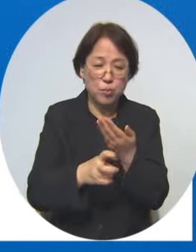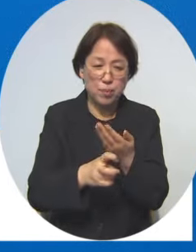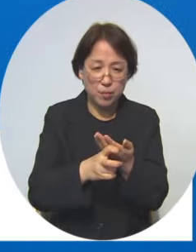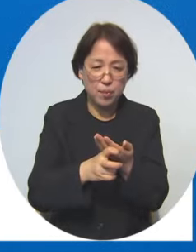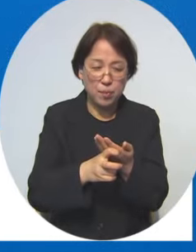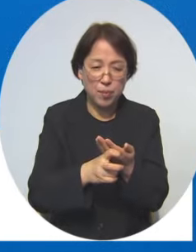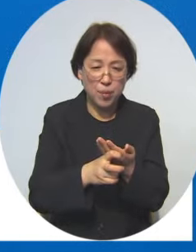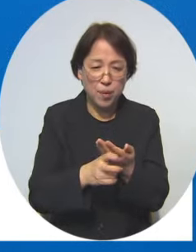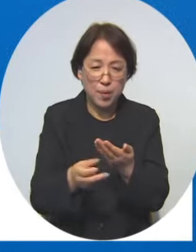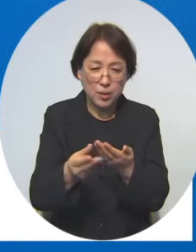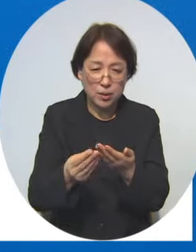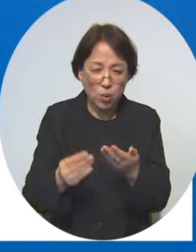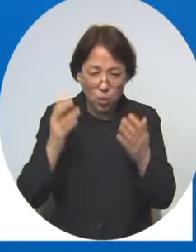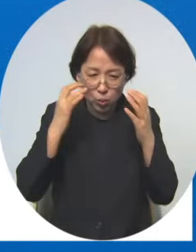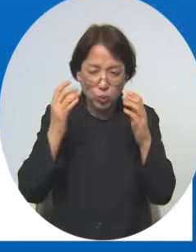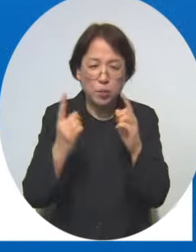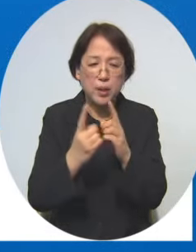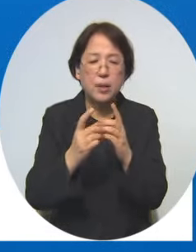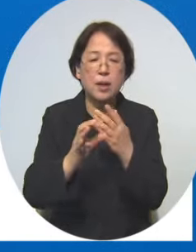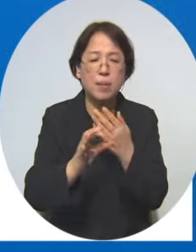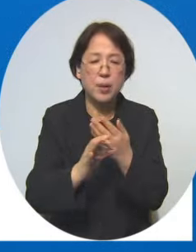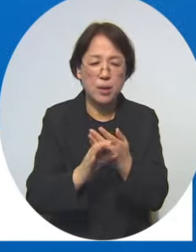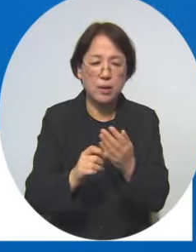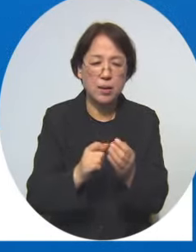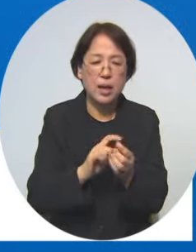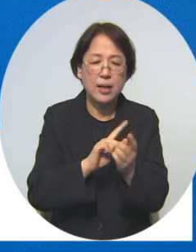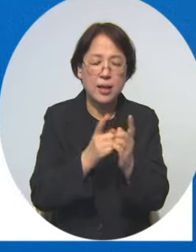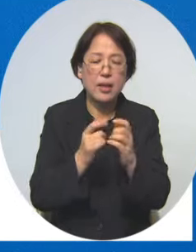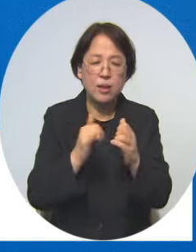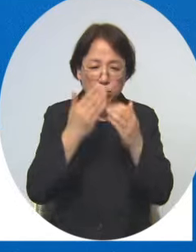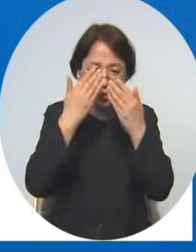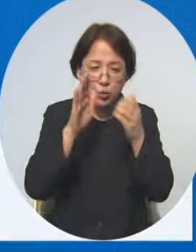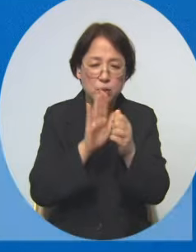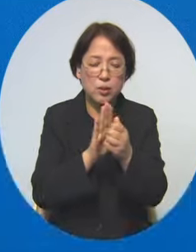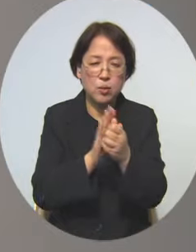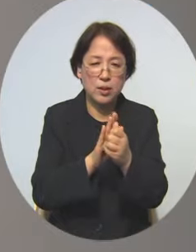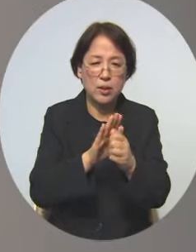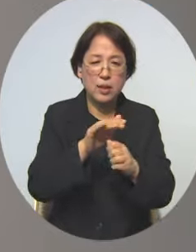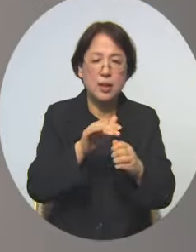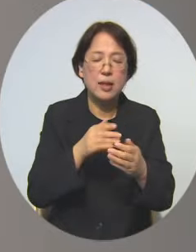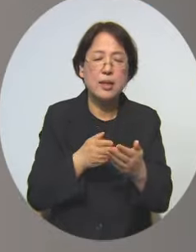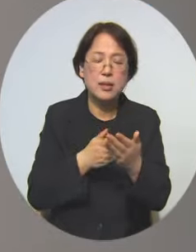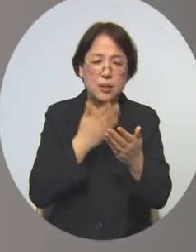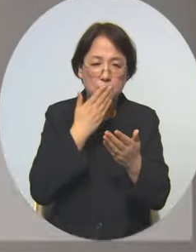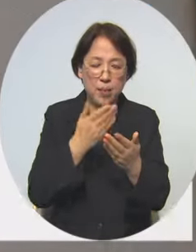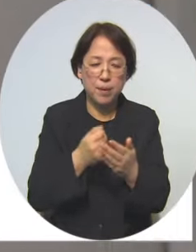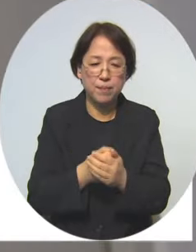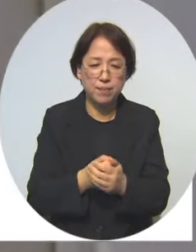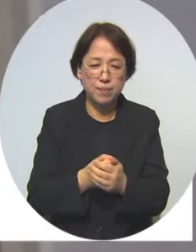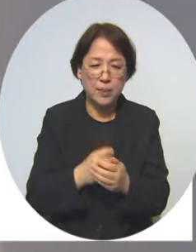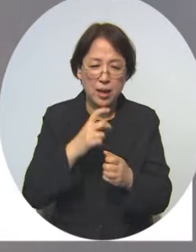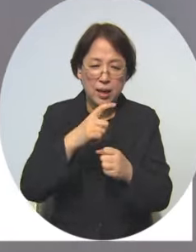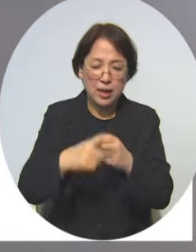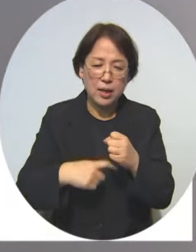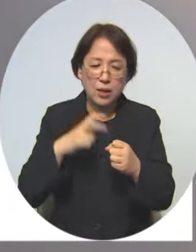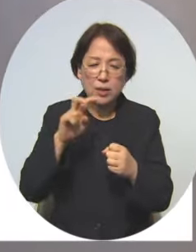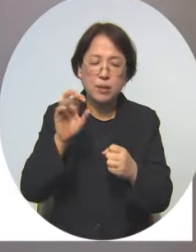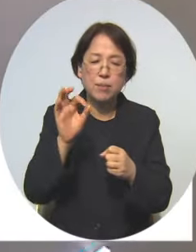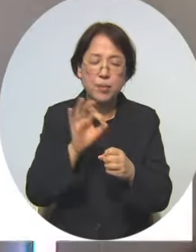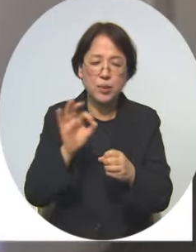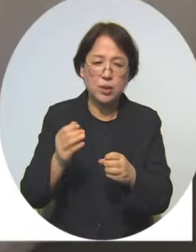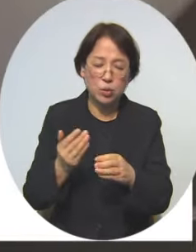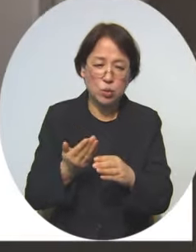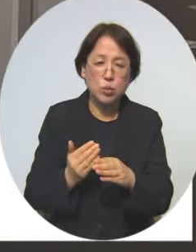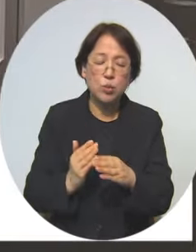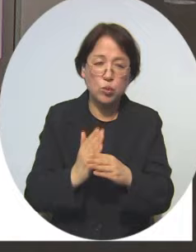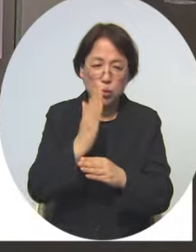불법 사금융 신고센터를 통해 채무자 대리인 무료 지원도 신청하실 수 있습니다. 금융당국은 연 20%를 초과하는 이자를